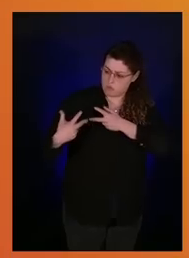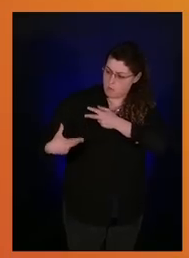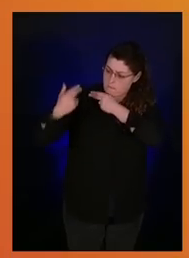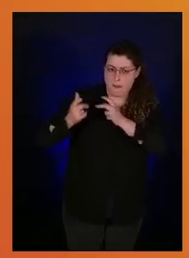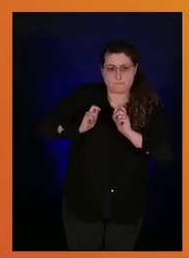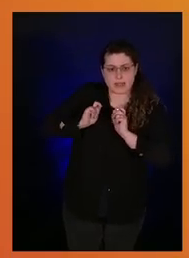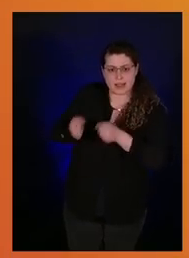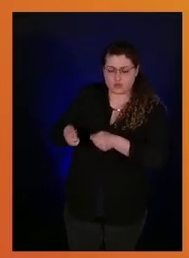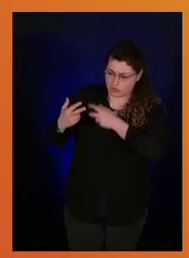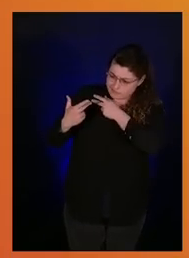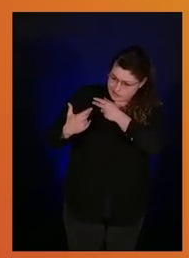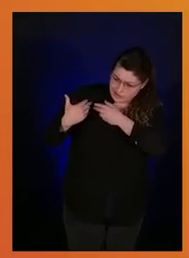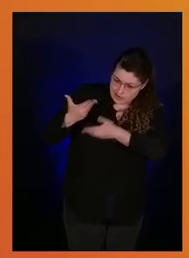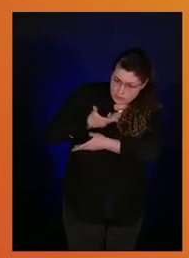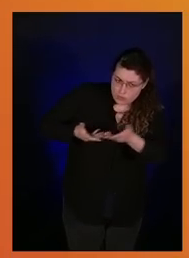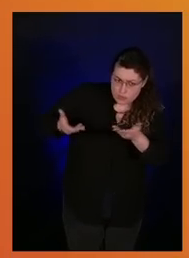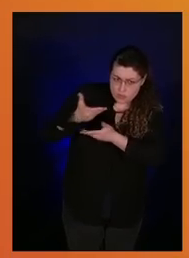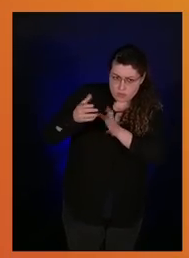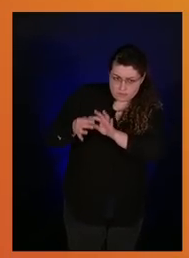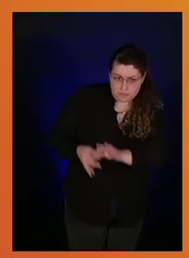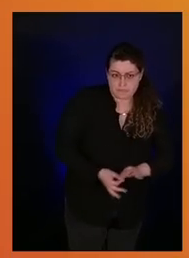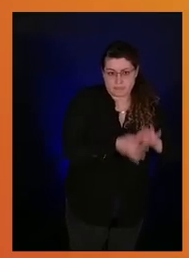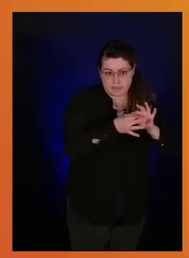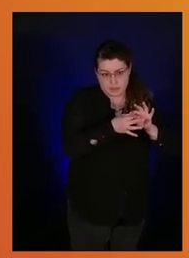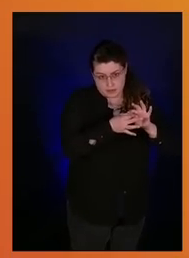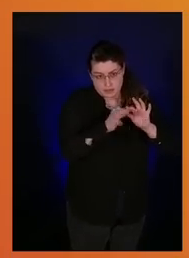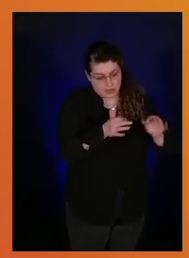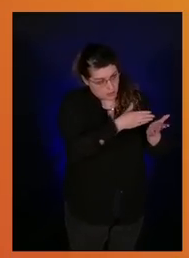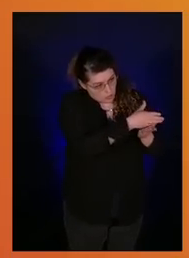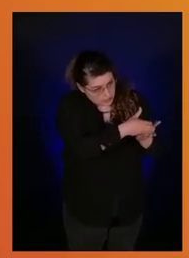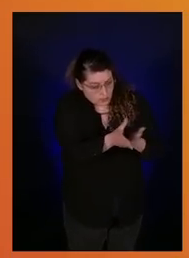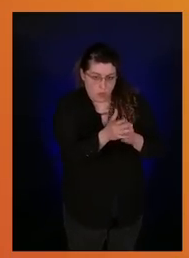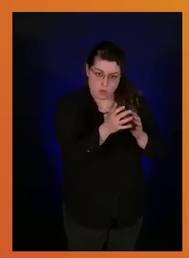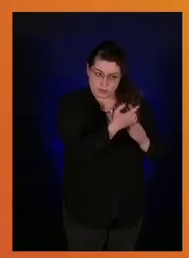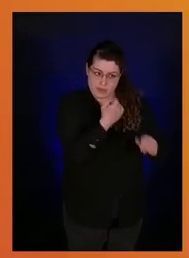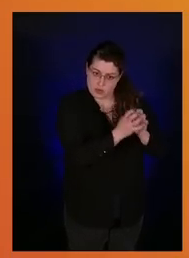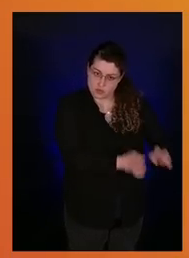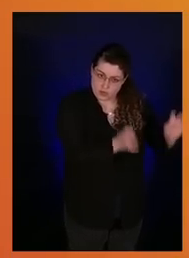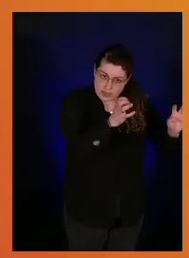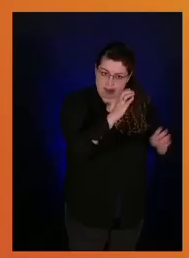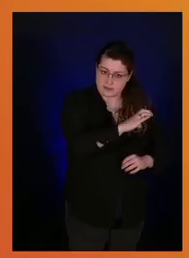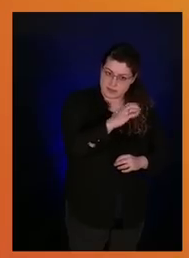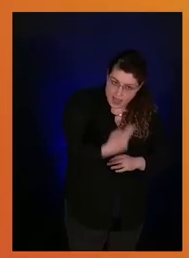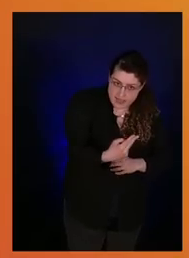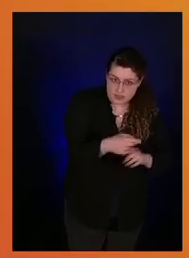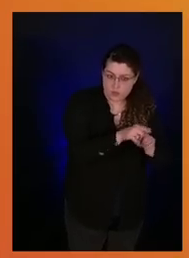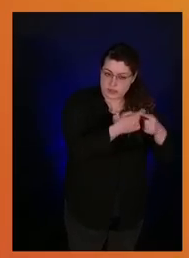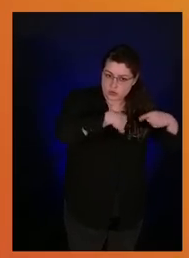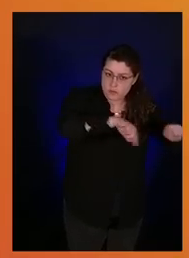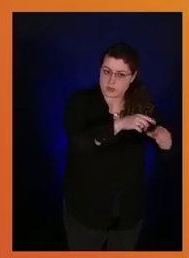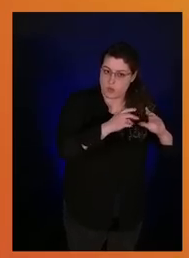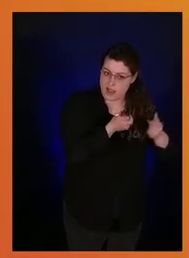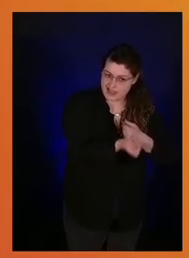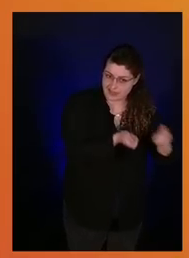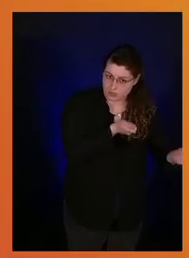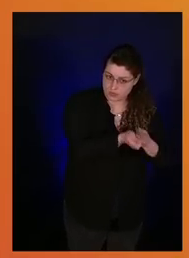mandature sont à corréler avec la déclinaison financière des orientations de congrès, des CCN, de la commission